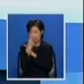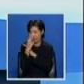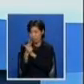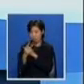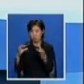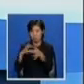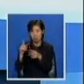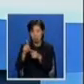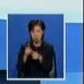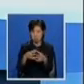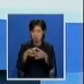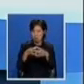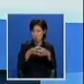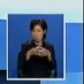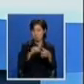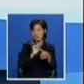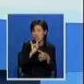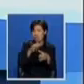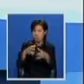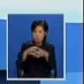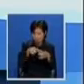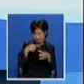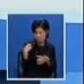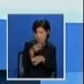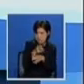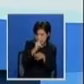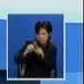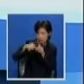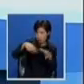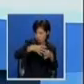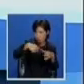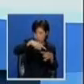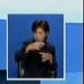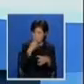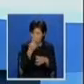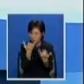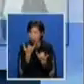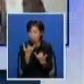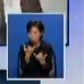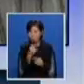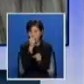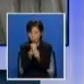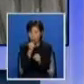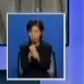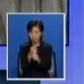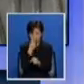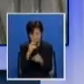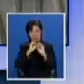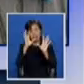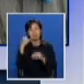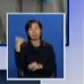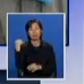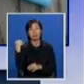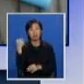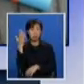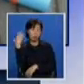ของกลุ่มผู้ก่อการร้ายหรือกองกำลังที่ติดอาวุธนั้นนับวันนั้นมีบทบาทสูงขึ้นครับจากเดิมเราจะเห็นนะครับว่าการเคลื่อนไหว